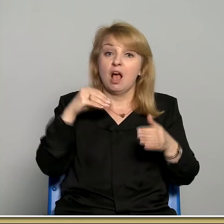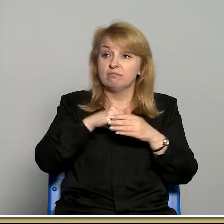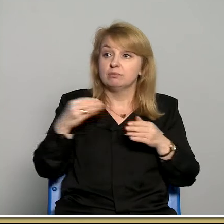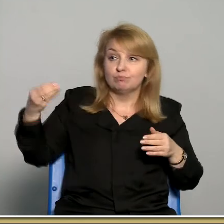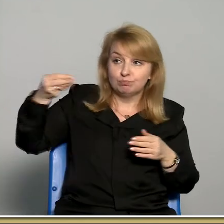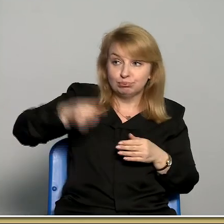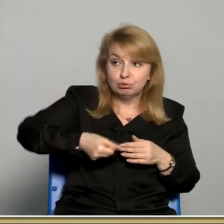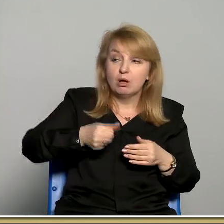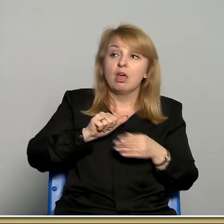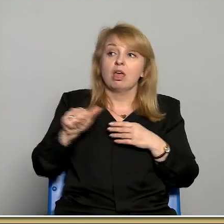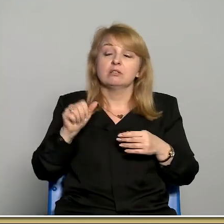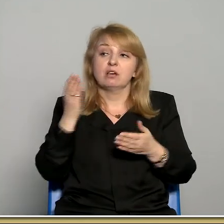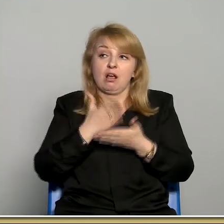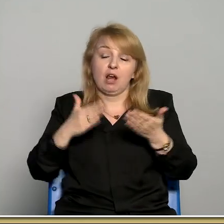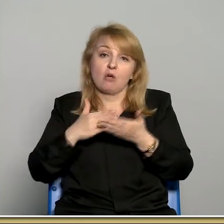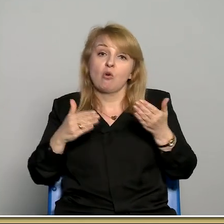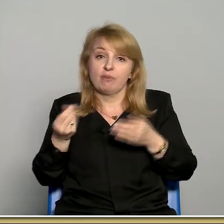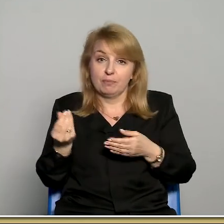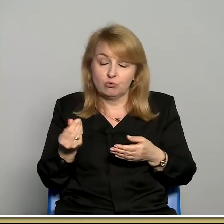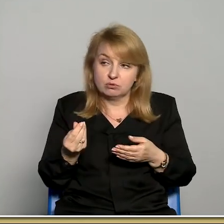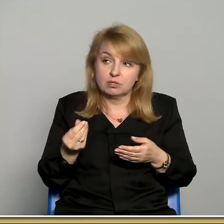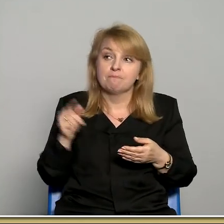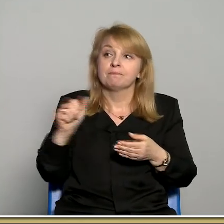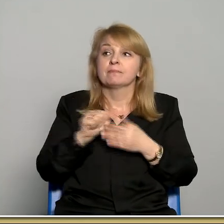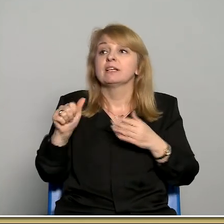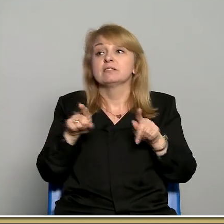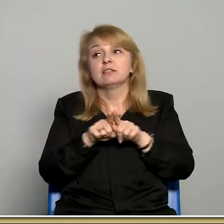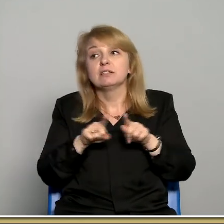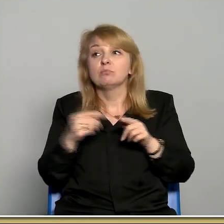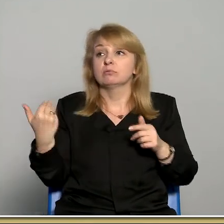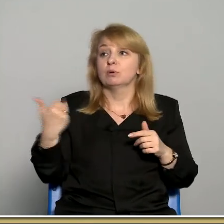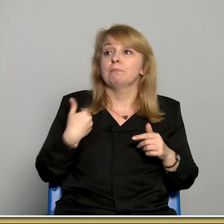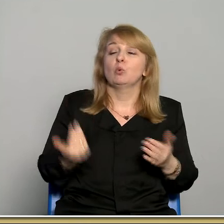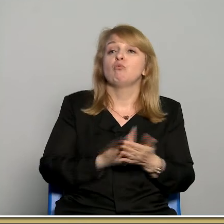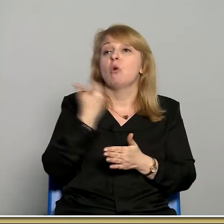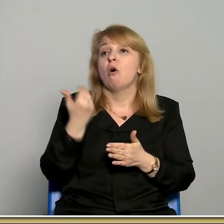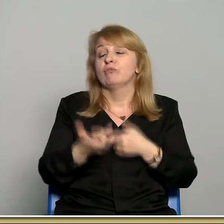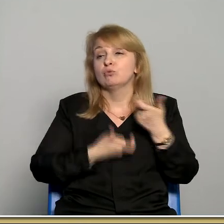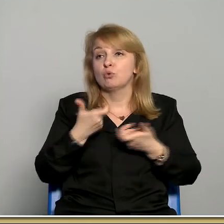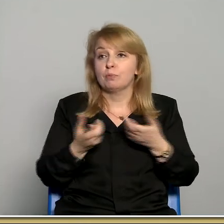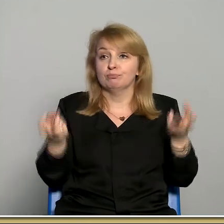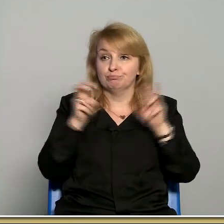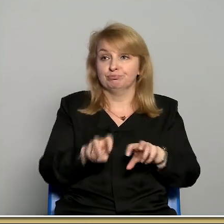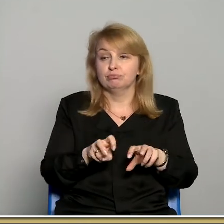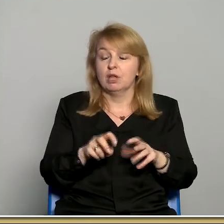finansowanych ze środków krajowych. Mam tu na myśli nowe instrumenty wprowadzone ustawą o promocji zatrudnienia o instytucjach rynku pracy,